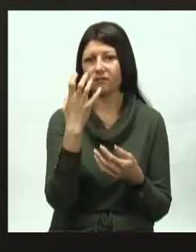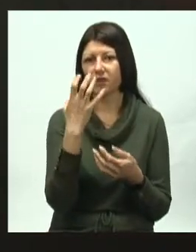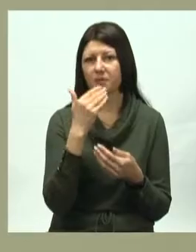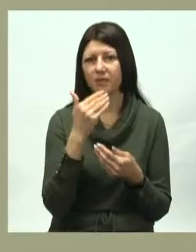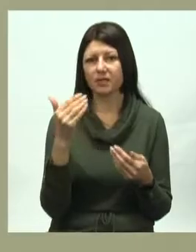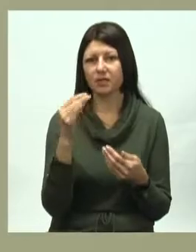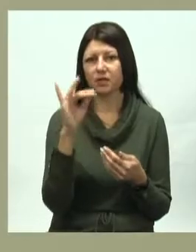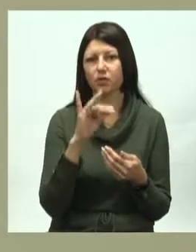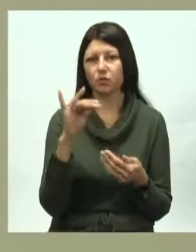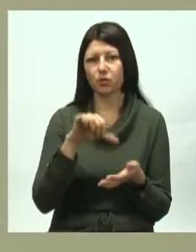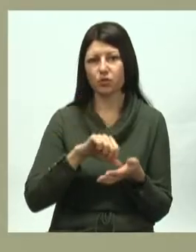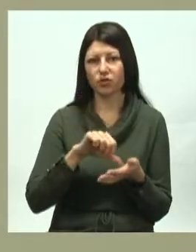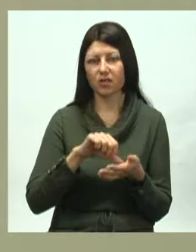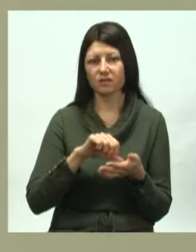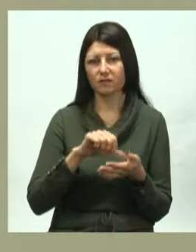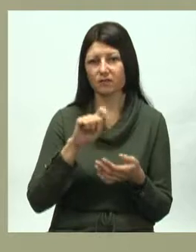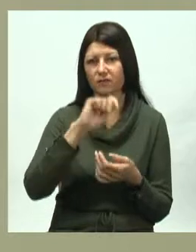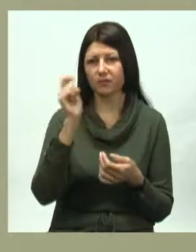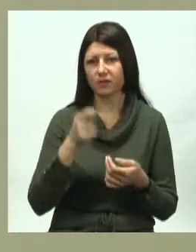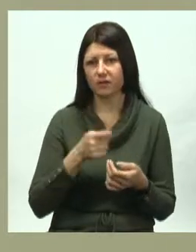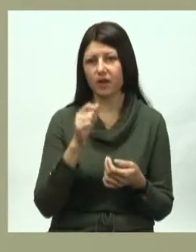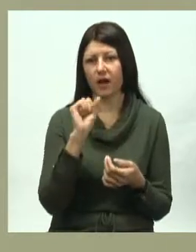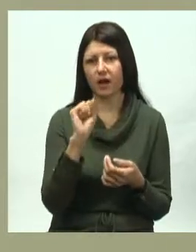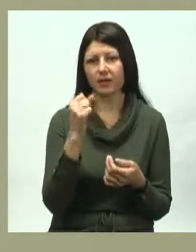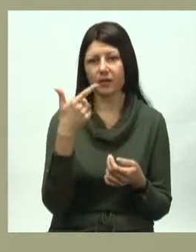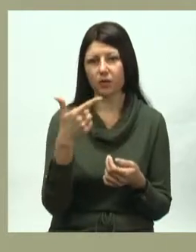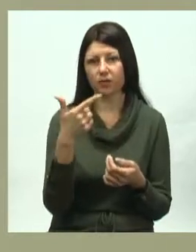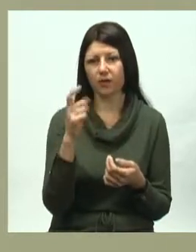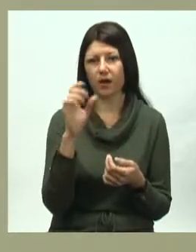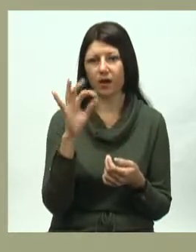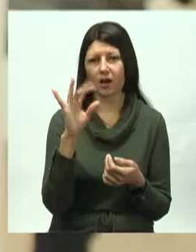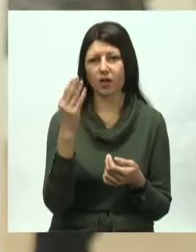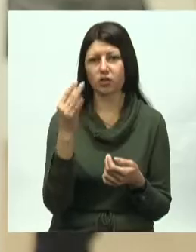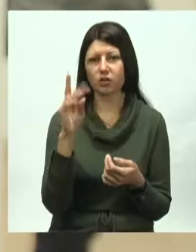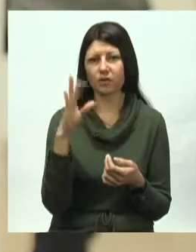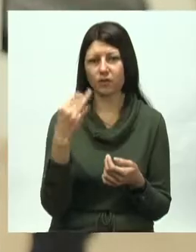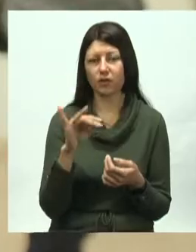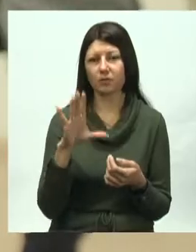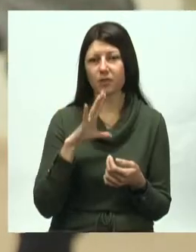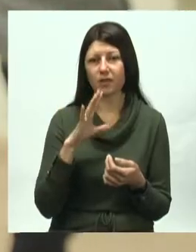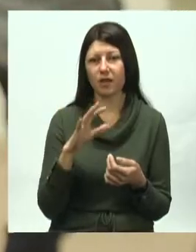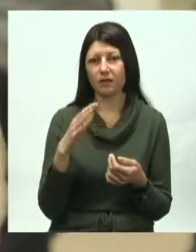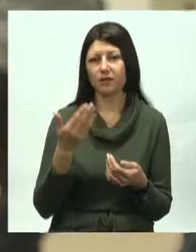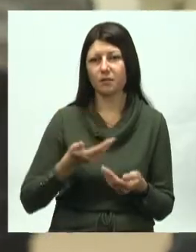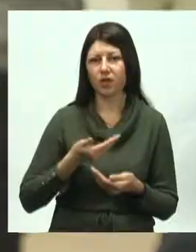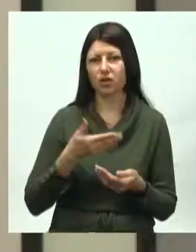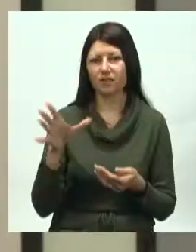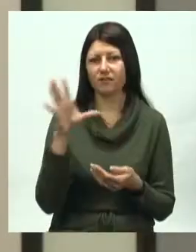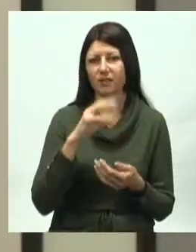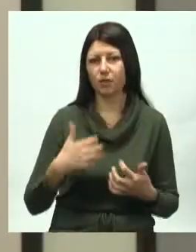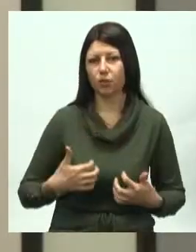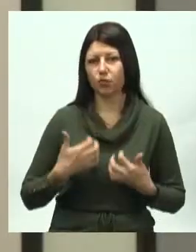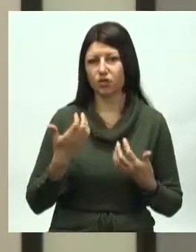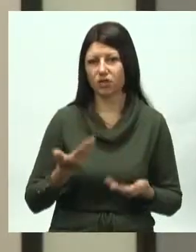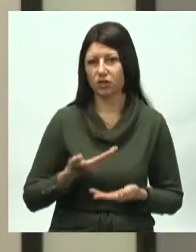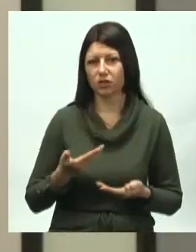– история участницы Великой Отечественной войны Анны Георгиевны Хорошиловой, перенесшей все ужасы жизни в концлагерях. Я снимал